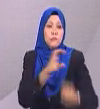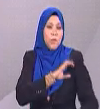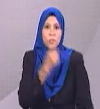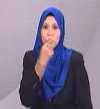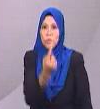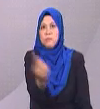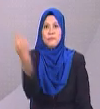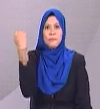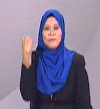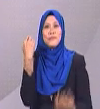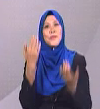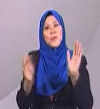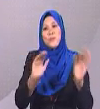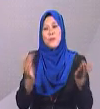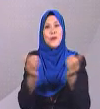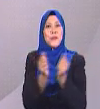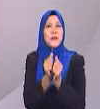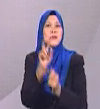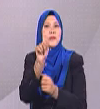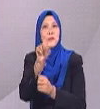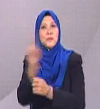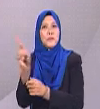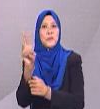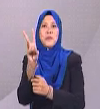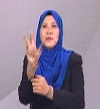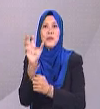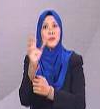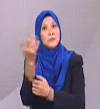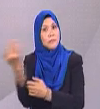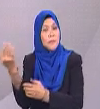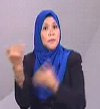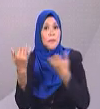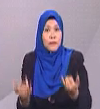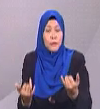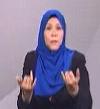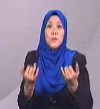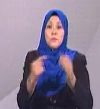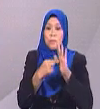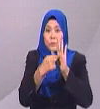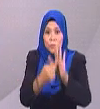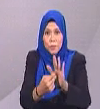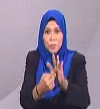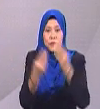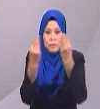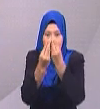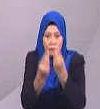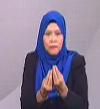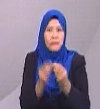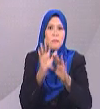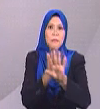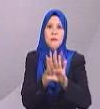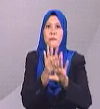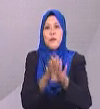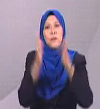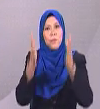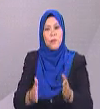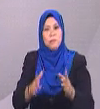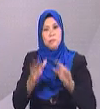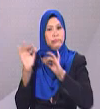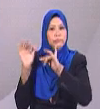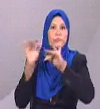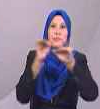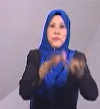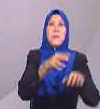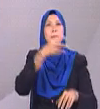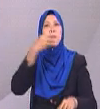berbanding 1,633 pada hari sebelumnya. Trend itu sekaligus menunjukkan masih ramai yang berminat untuk pulang ke kampung